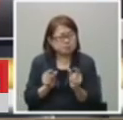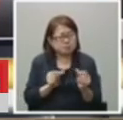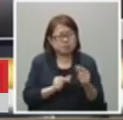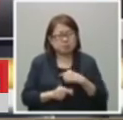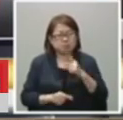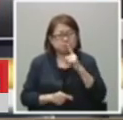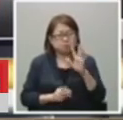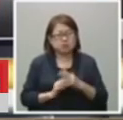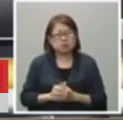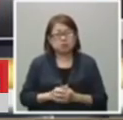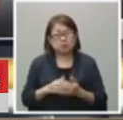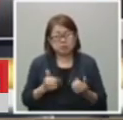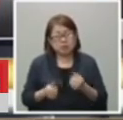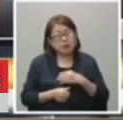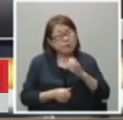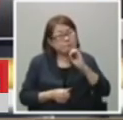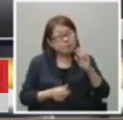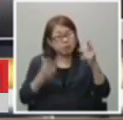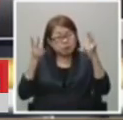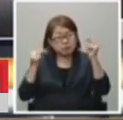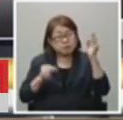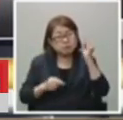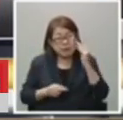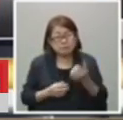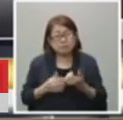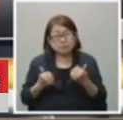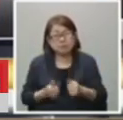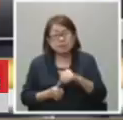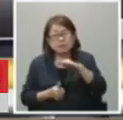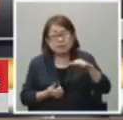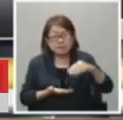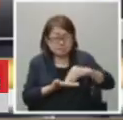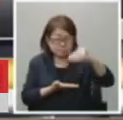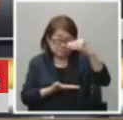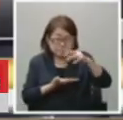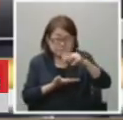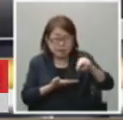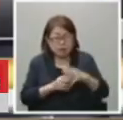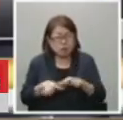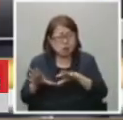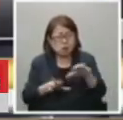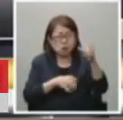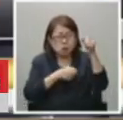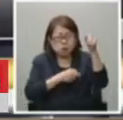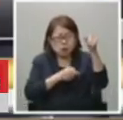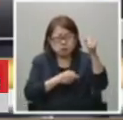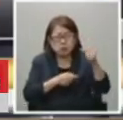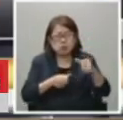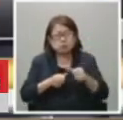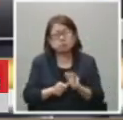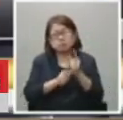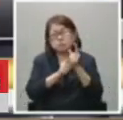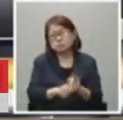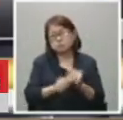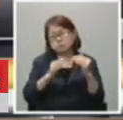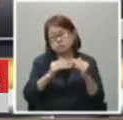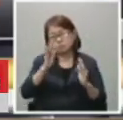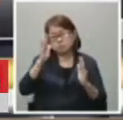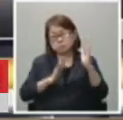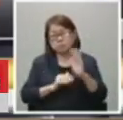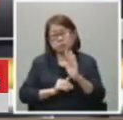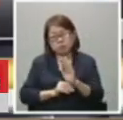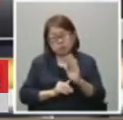นตรีครับว่าในกรณีที่เด็กๆไปประท้วงกันเล็กๆน้อยๆตามระบอบประชาธิปไตยบ้านเราเนี่ยนะ